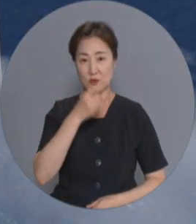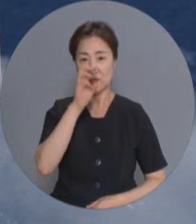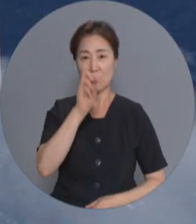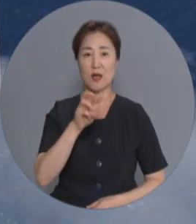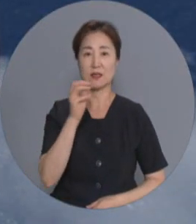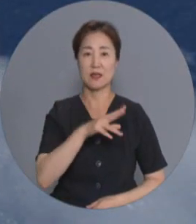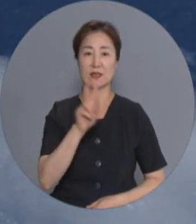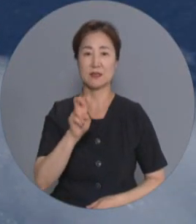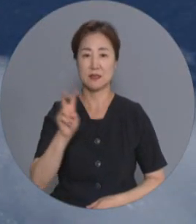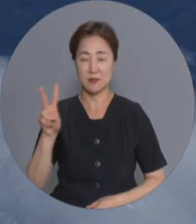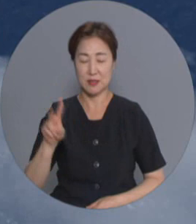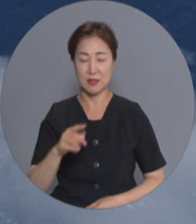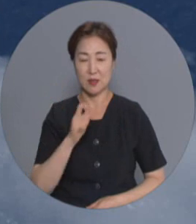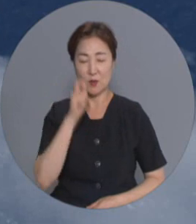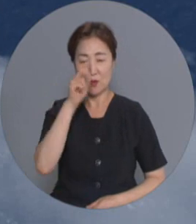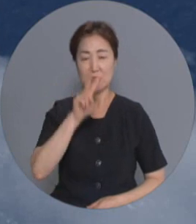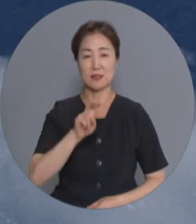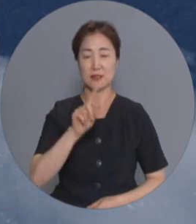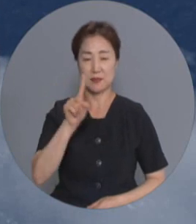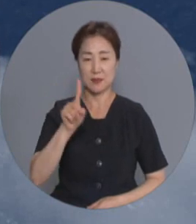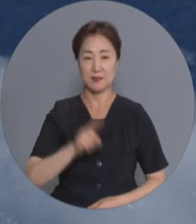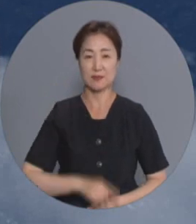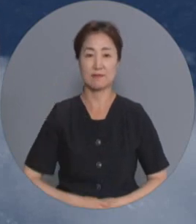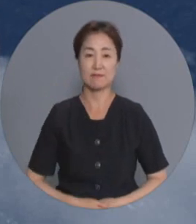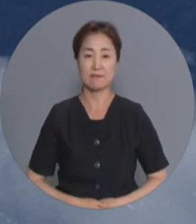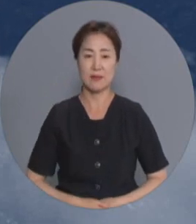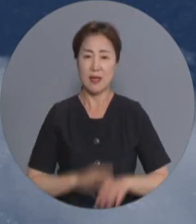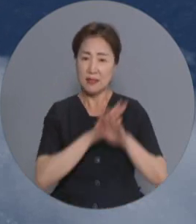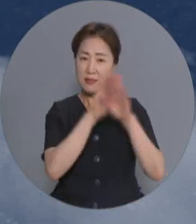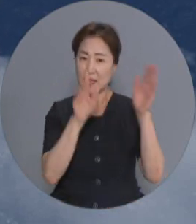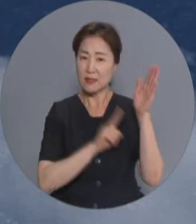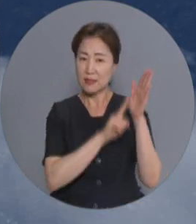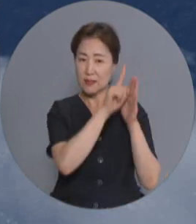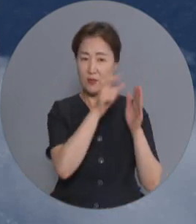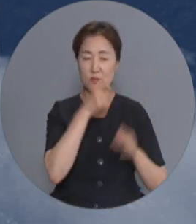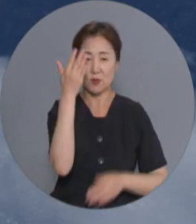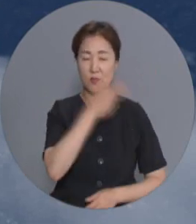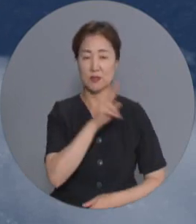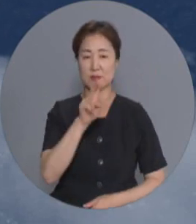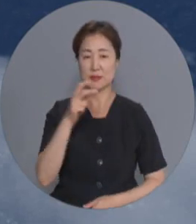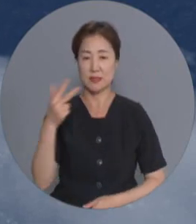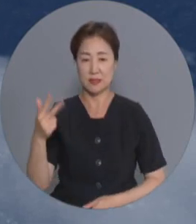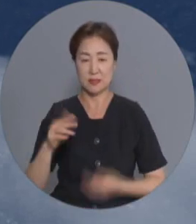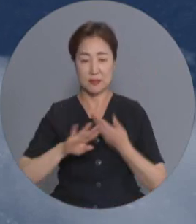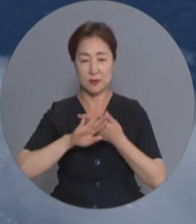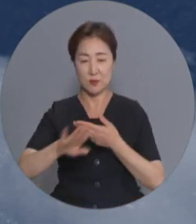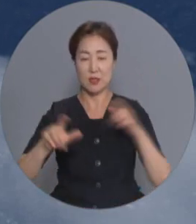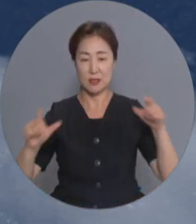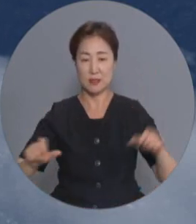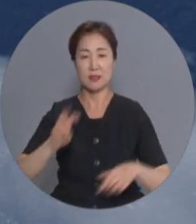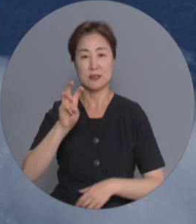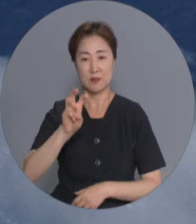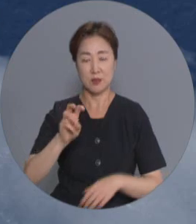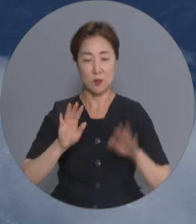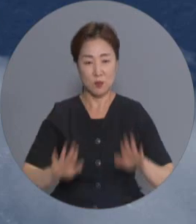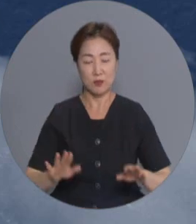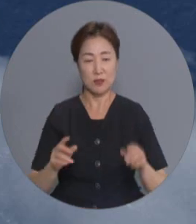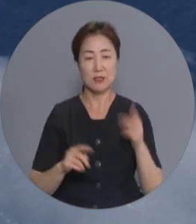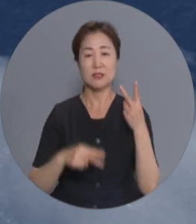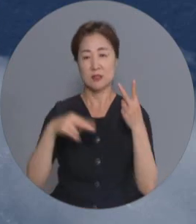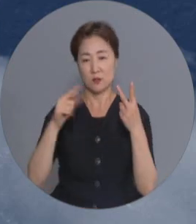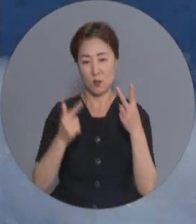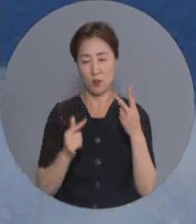광향 22도 구흥 21도 보이겠고요 한낮 기온은 여수 27도 그밖의 지역은 30도로 오늘보다 2도